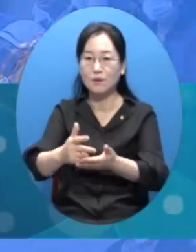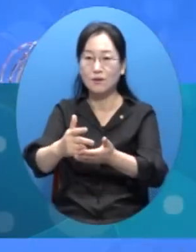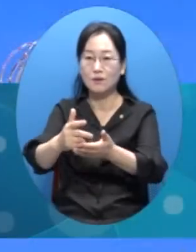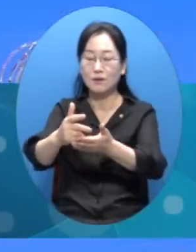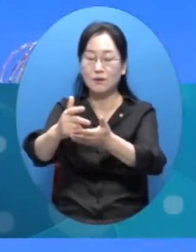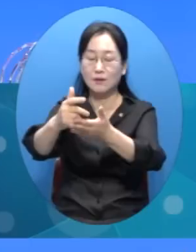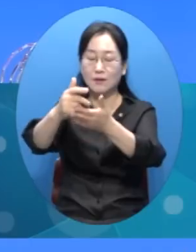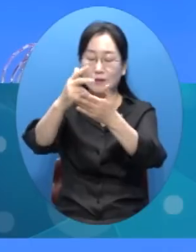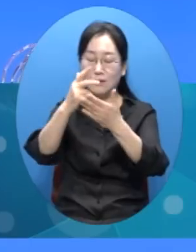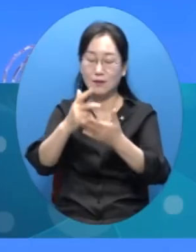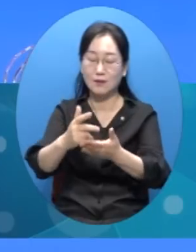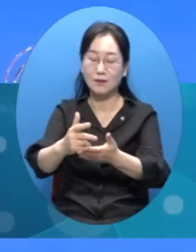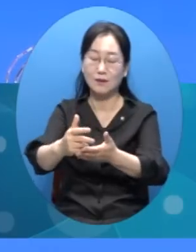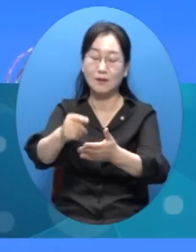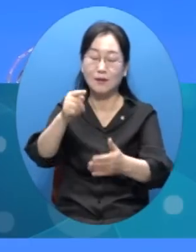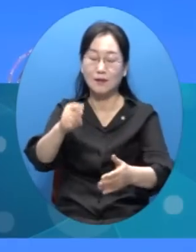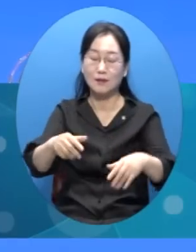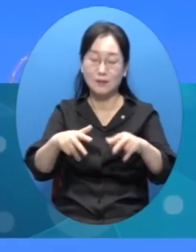주님의